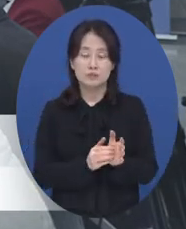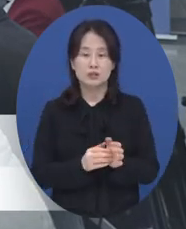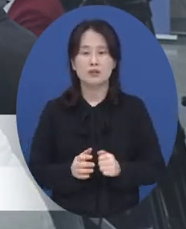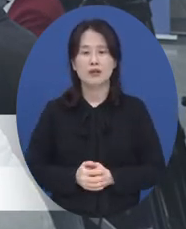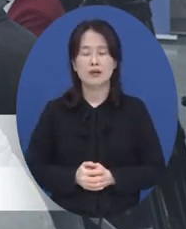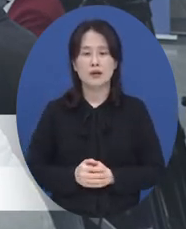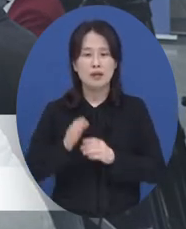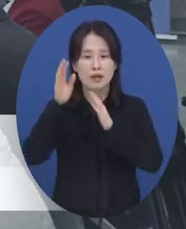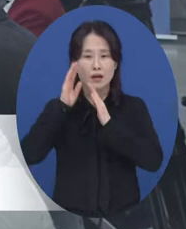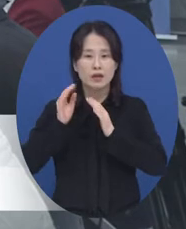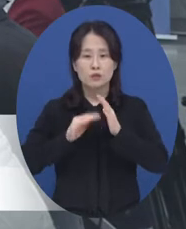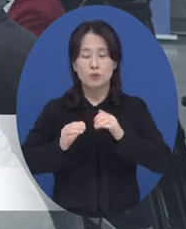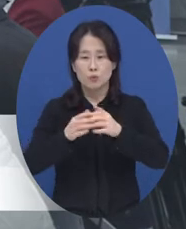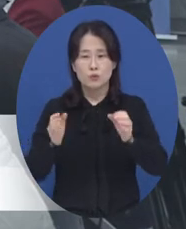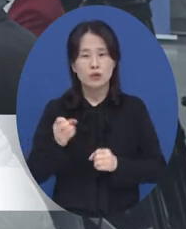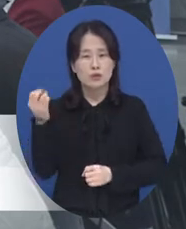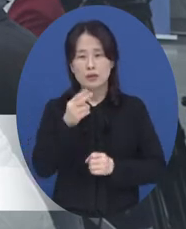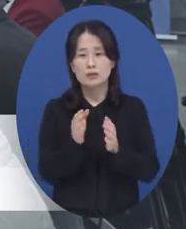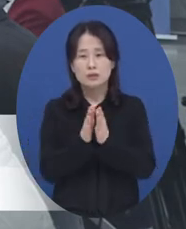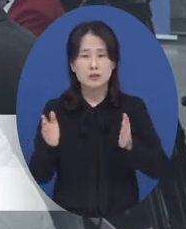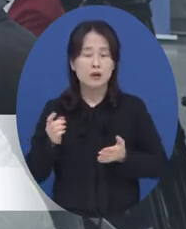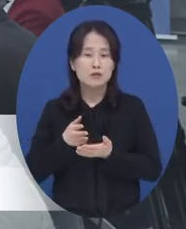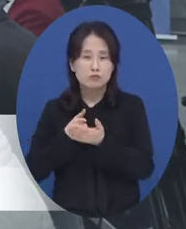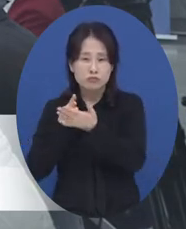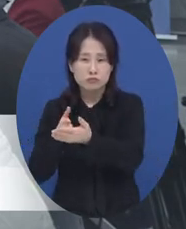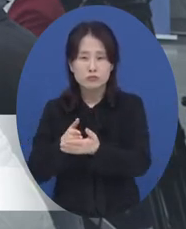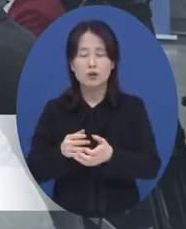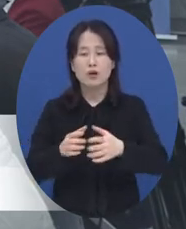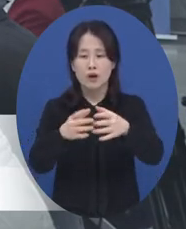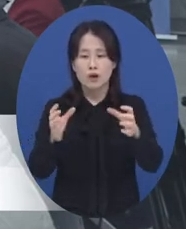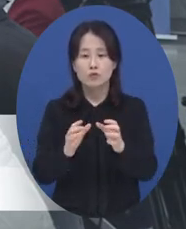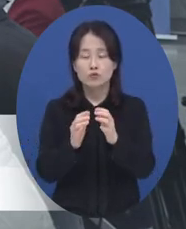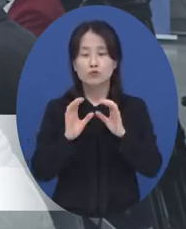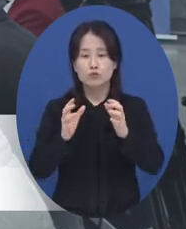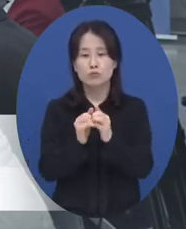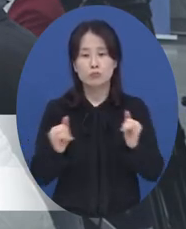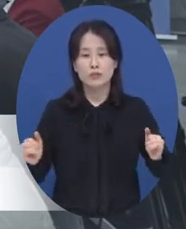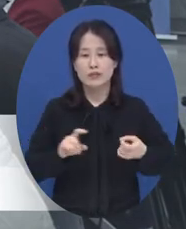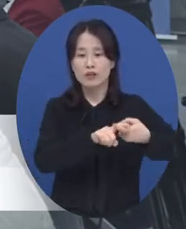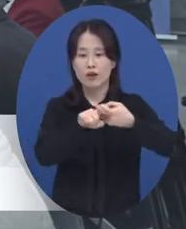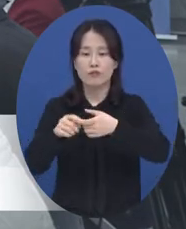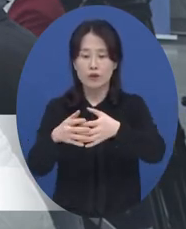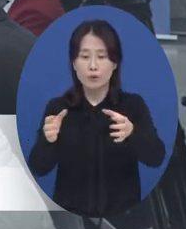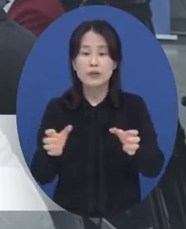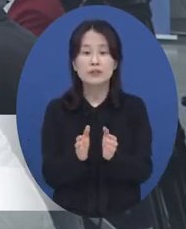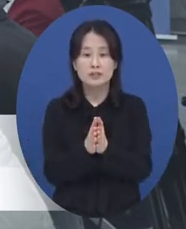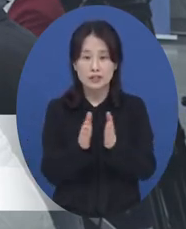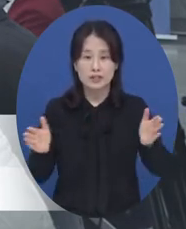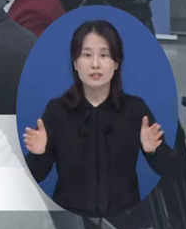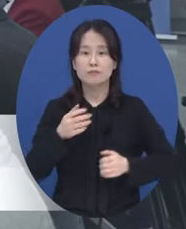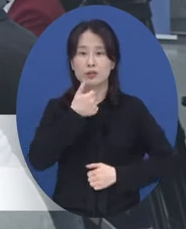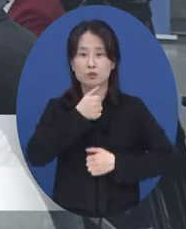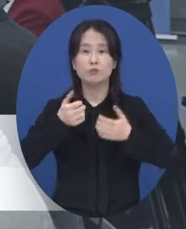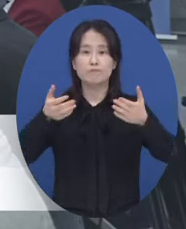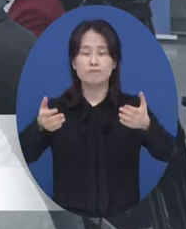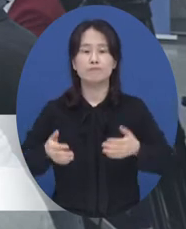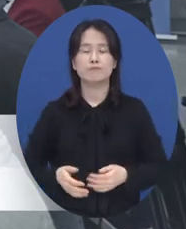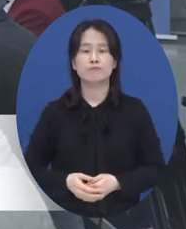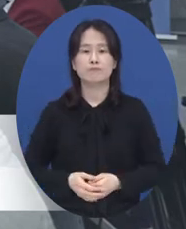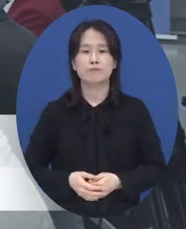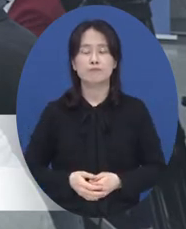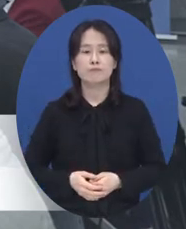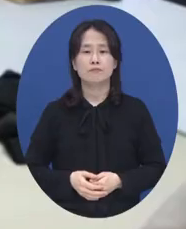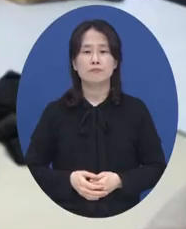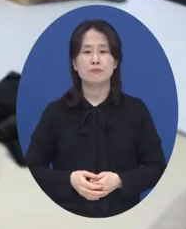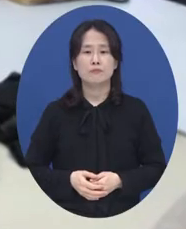정부의 개성공단 재개 선언을 촉구하며 범국민 연대 회의가 출범했습니다. 경기지TV 김태희 기자의 보도입니다.